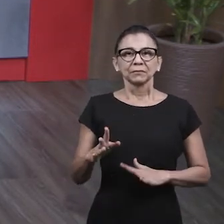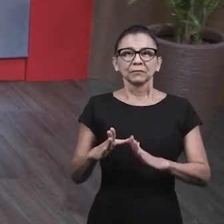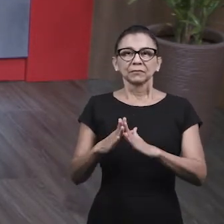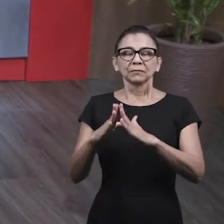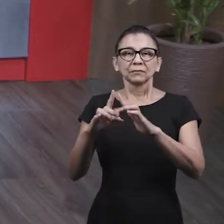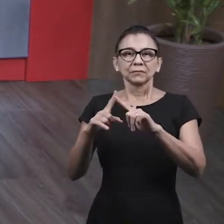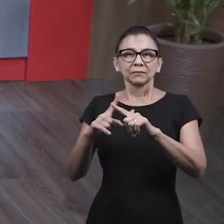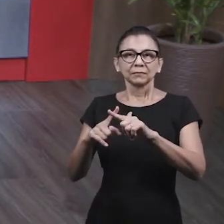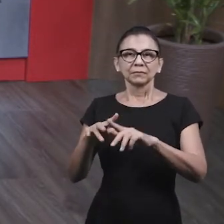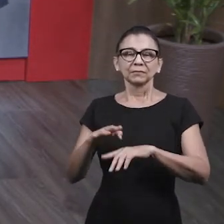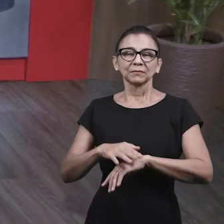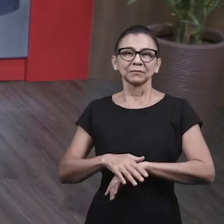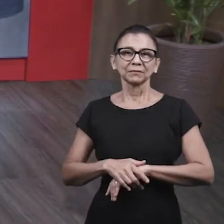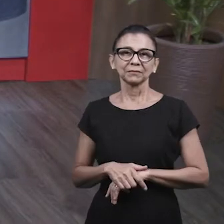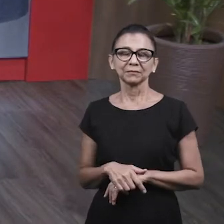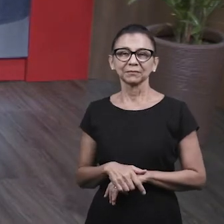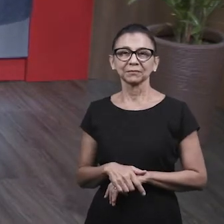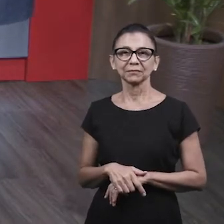l'église